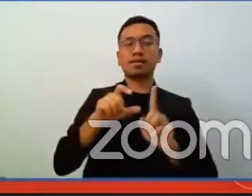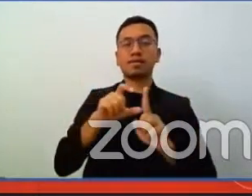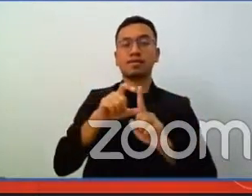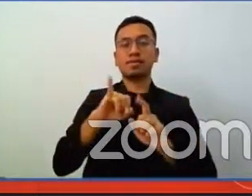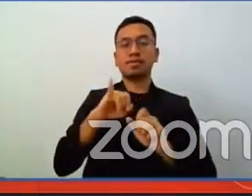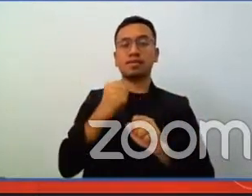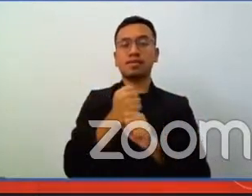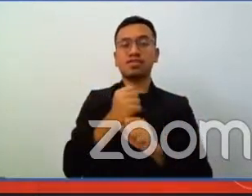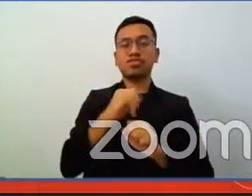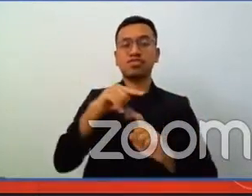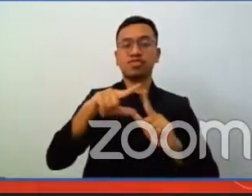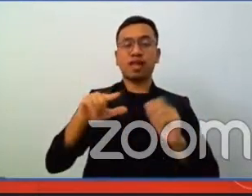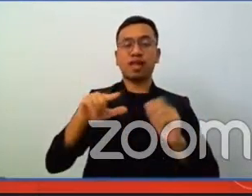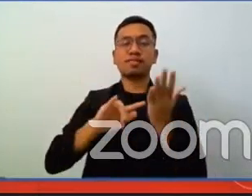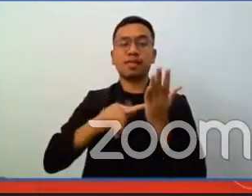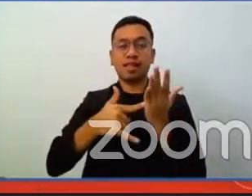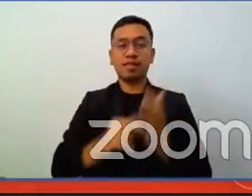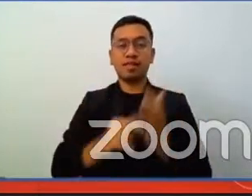di